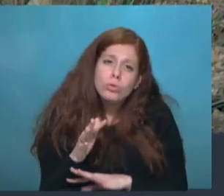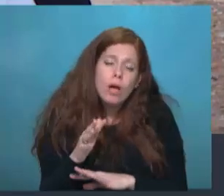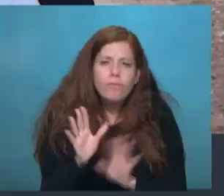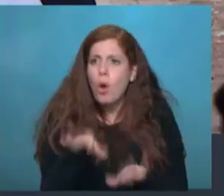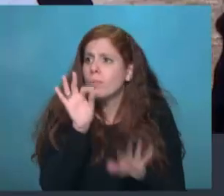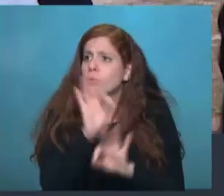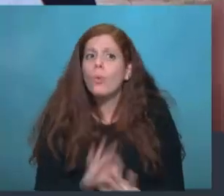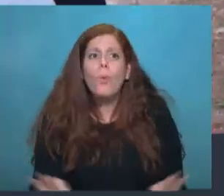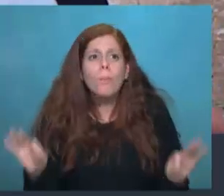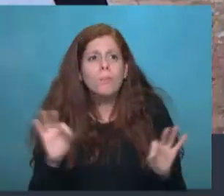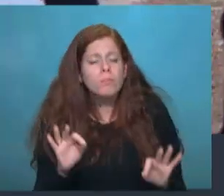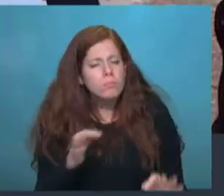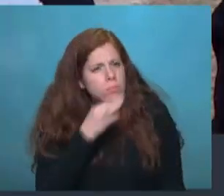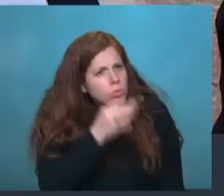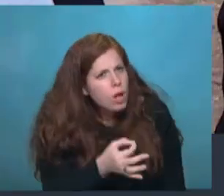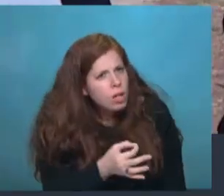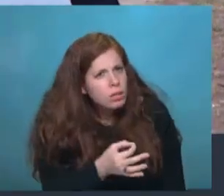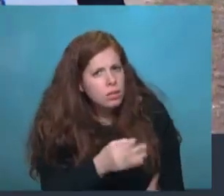דבר. אני שאלתי את דוד,